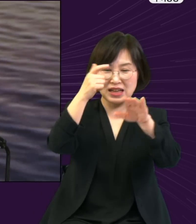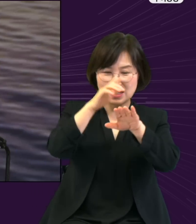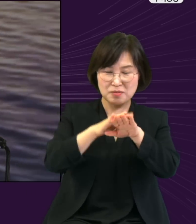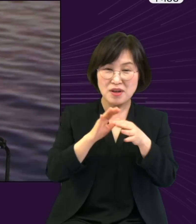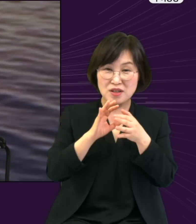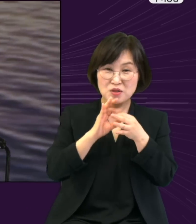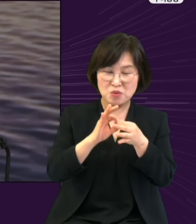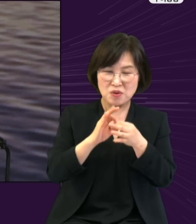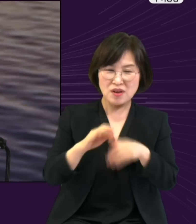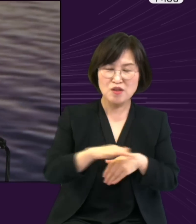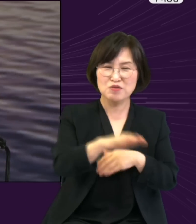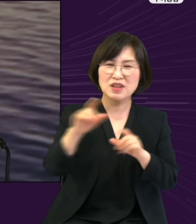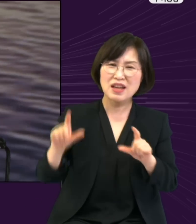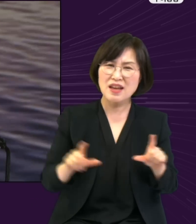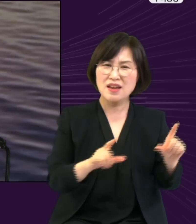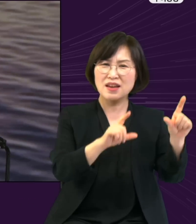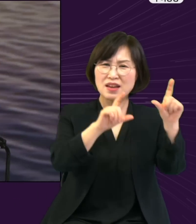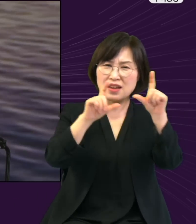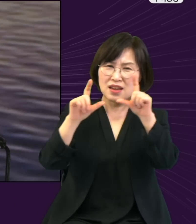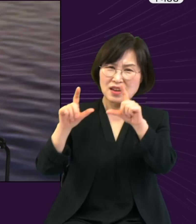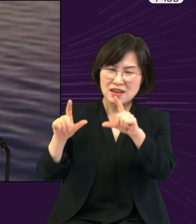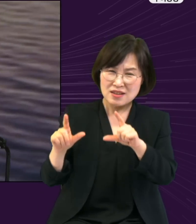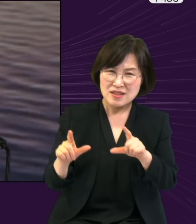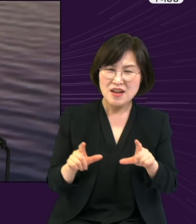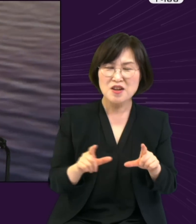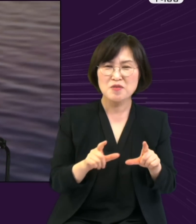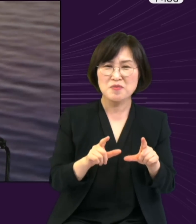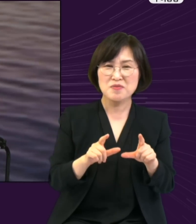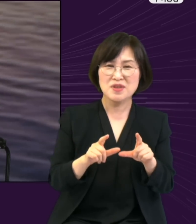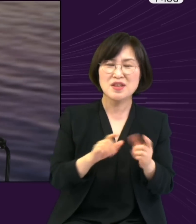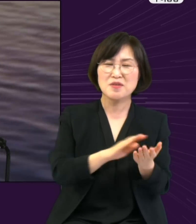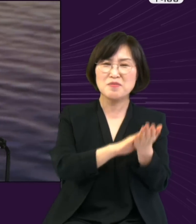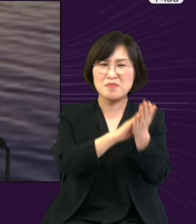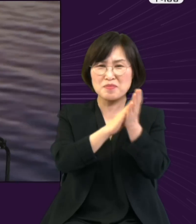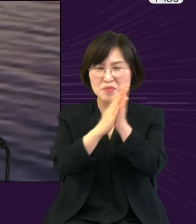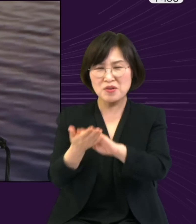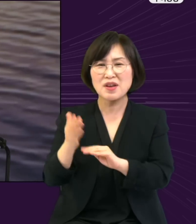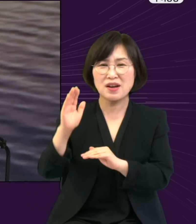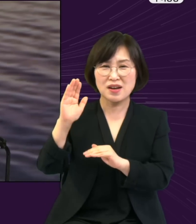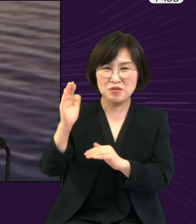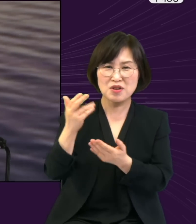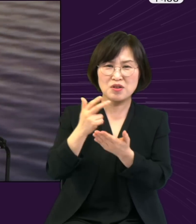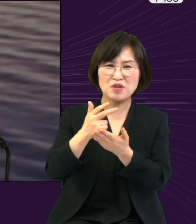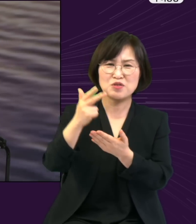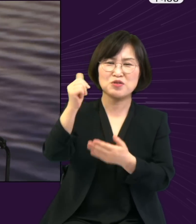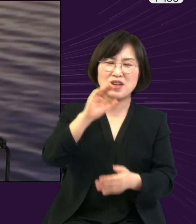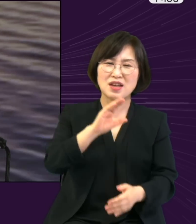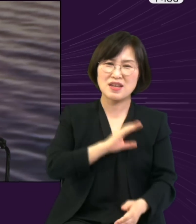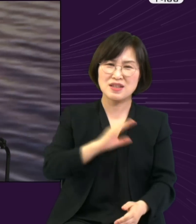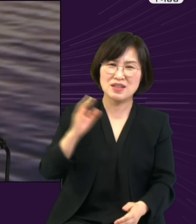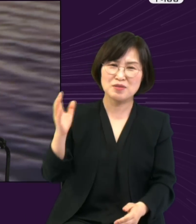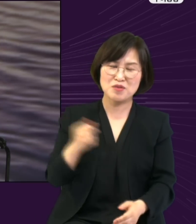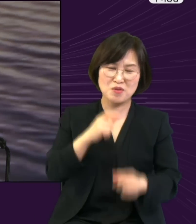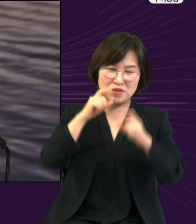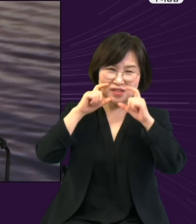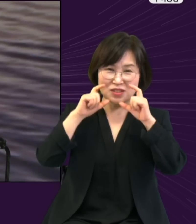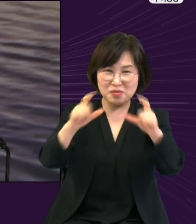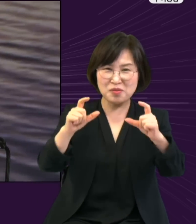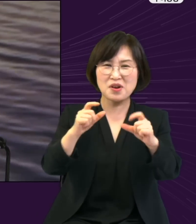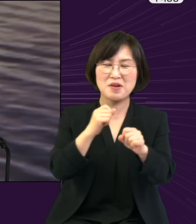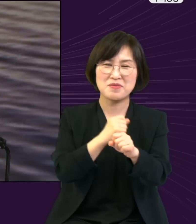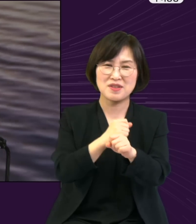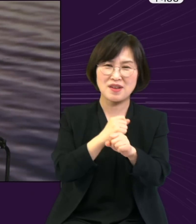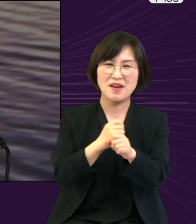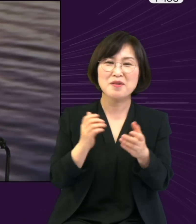삶은 이전과 이후가 달라질 것을 예수님의 이름으로 선포합니다. 우리